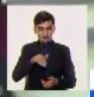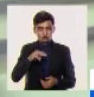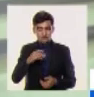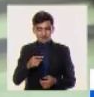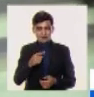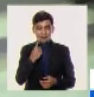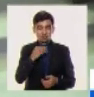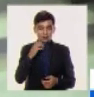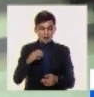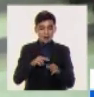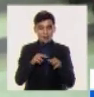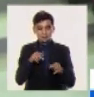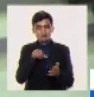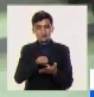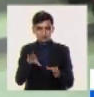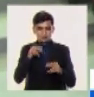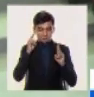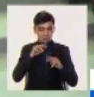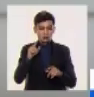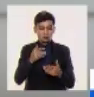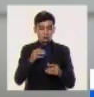презентации, партийцы не знают.